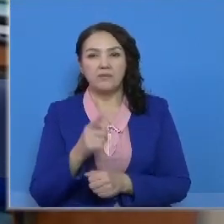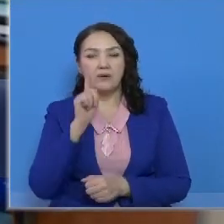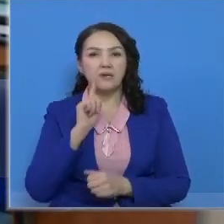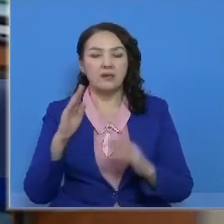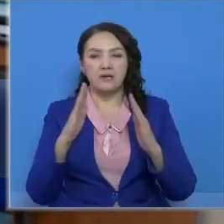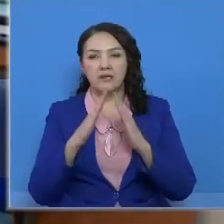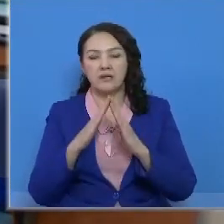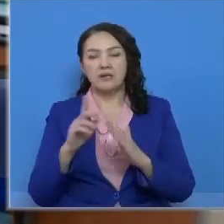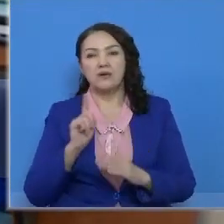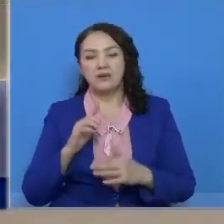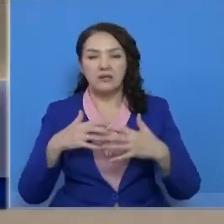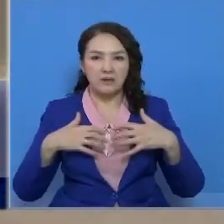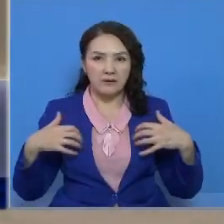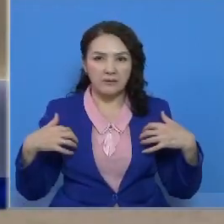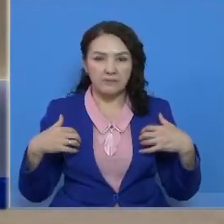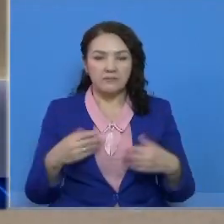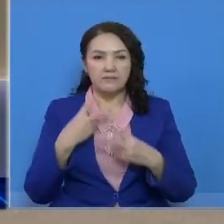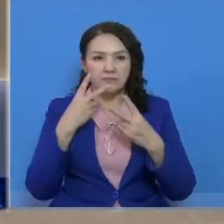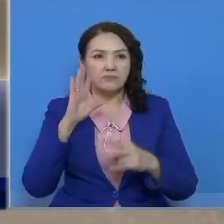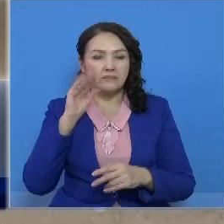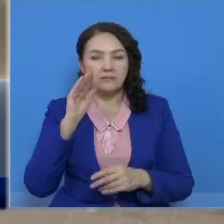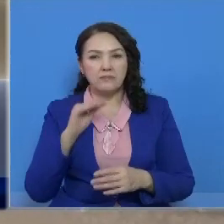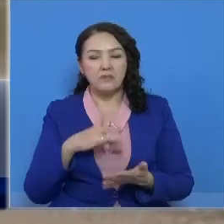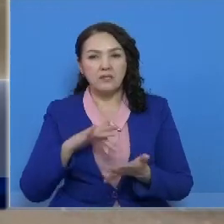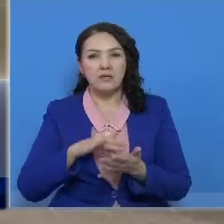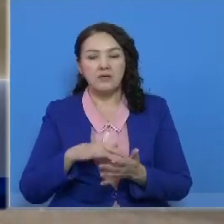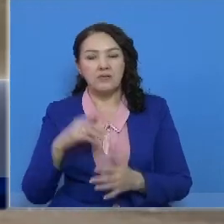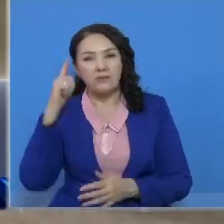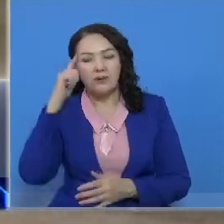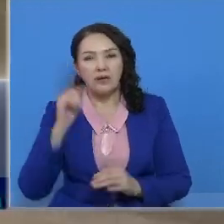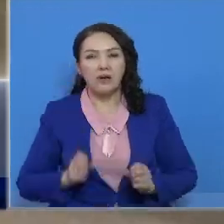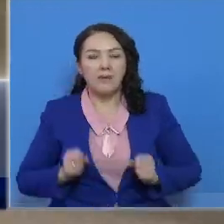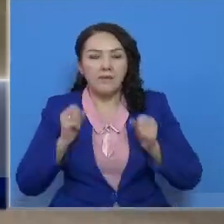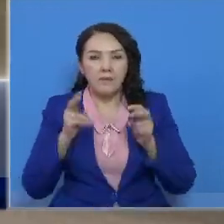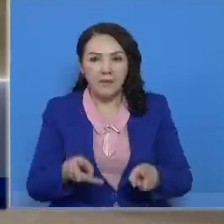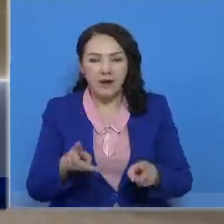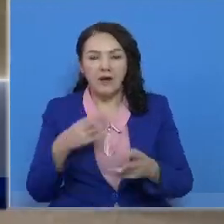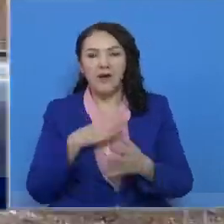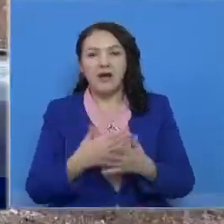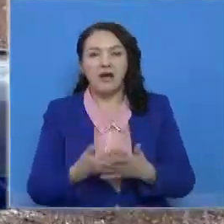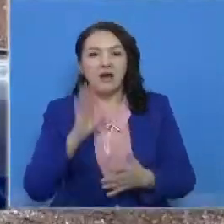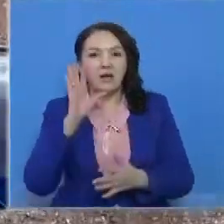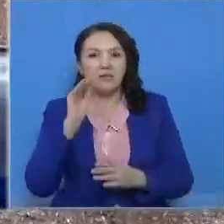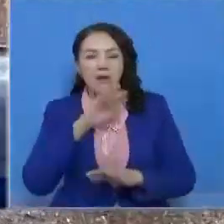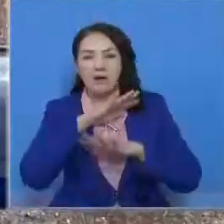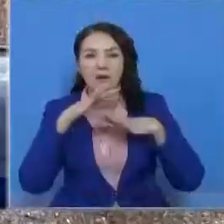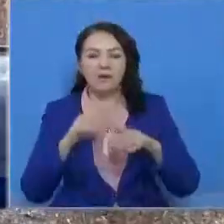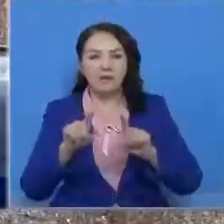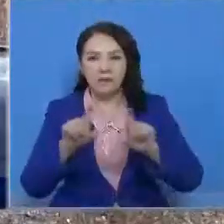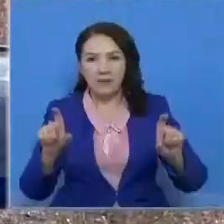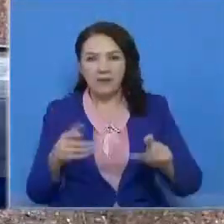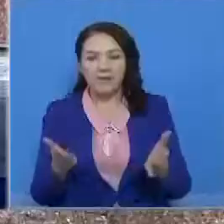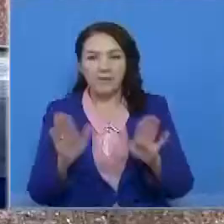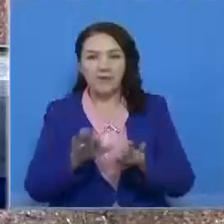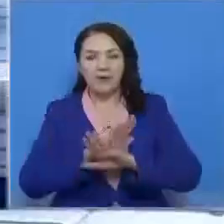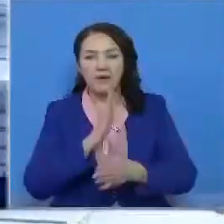временной передержки животных при виде собаку горожан зачастую возникают опасения особенно когда стаи собак собираются возле школы